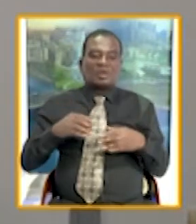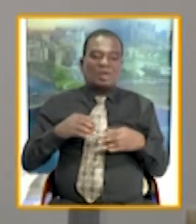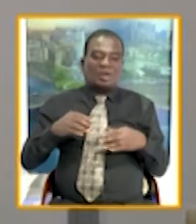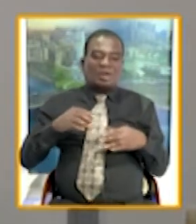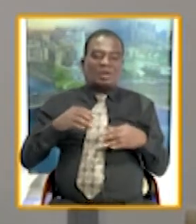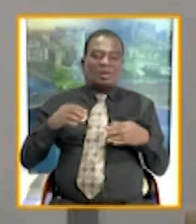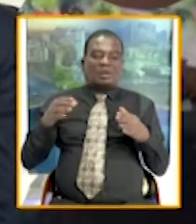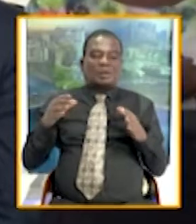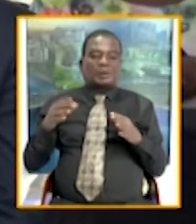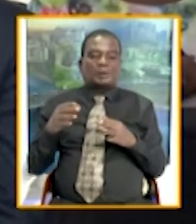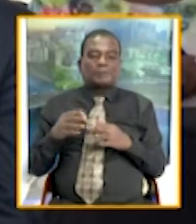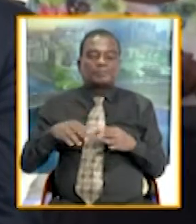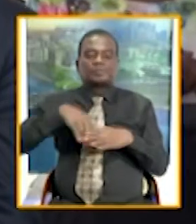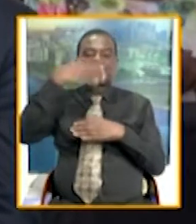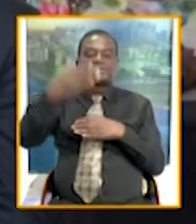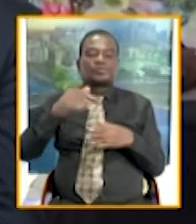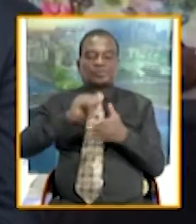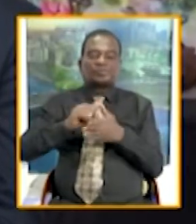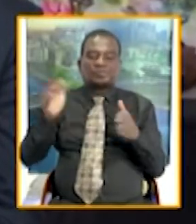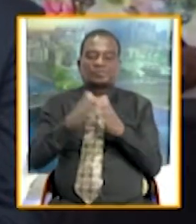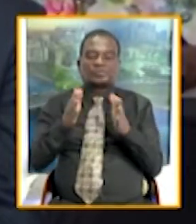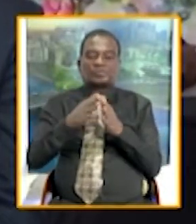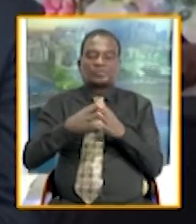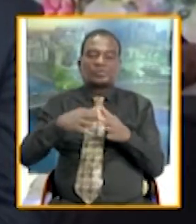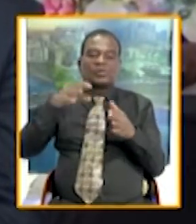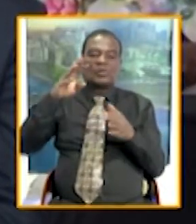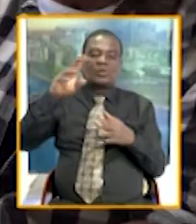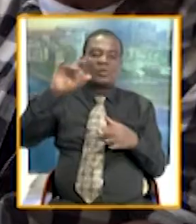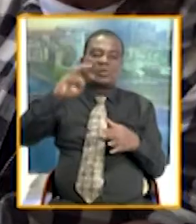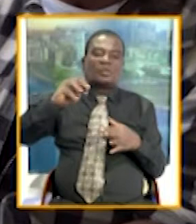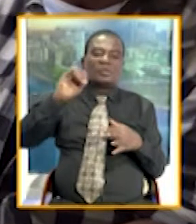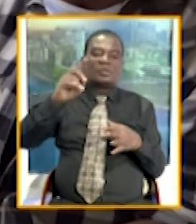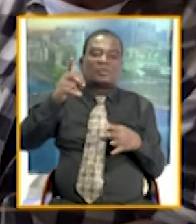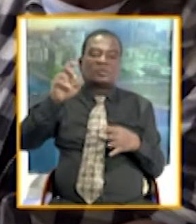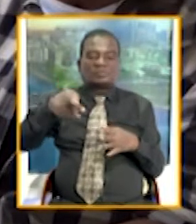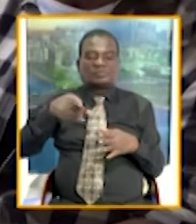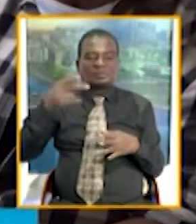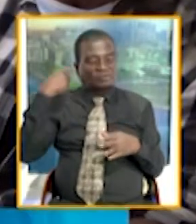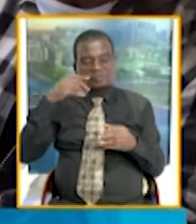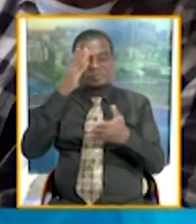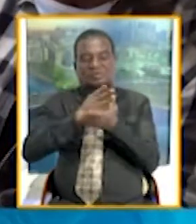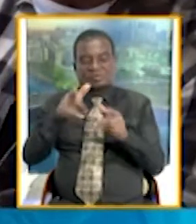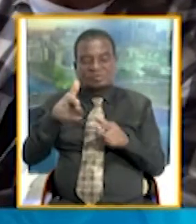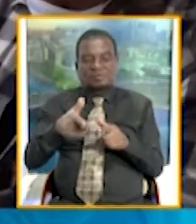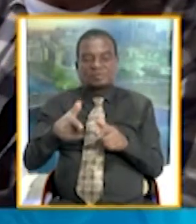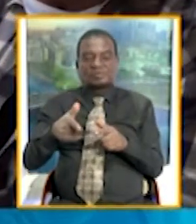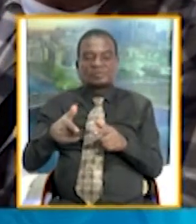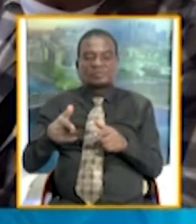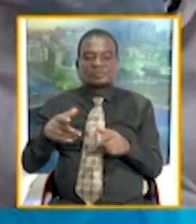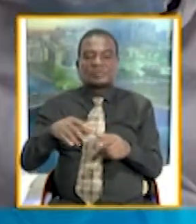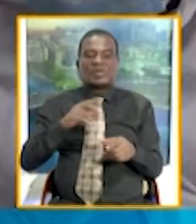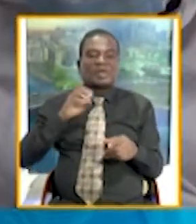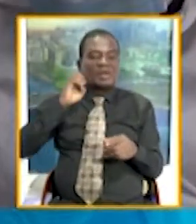observé au niveau de la RT. Après cette rencontre, le MIDH n'entend pas s'arrêter là. La structure prévoit